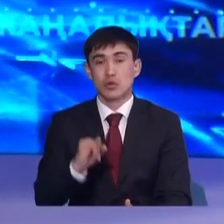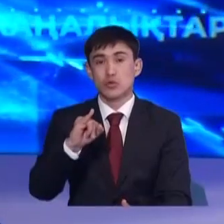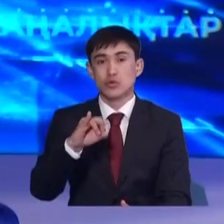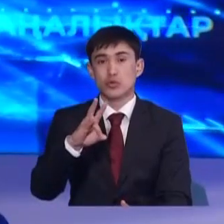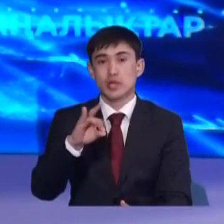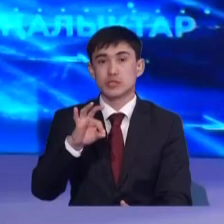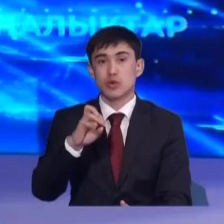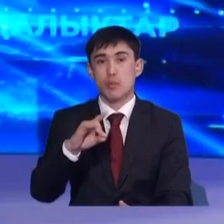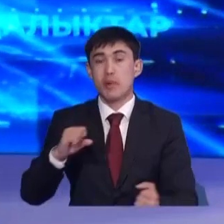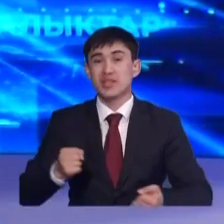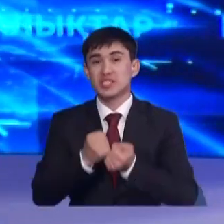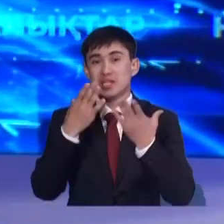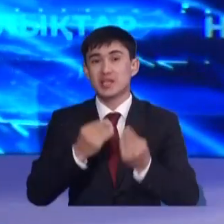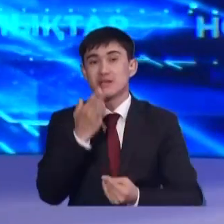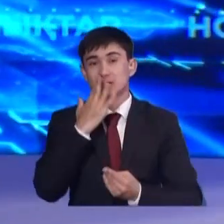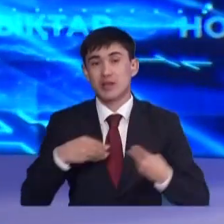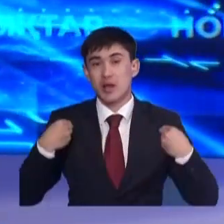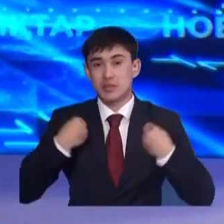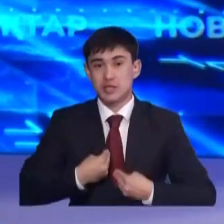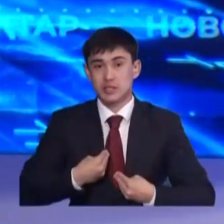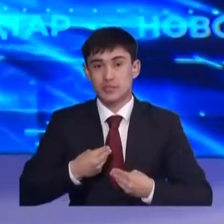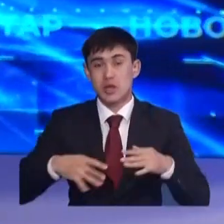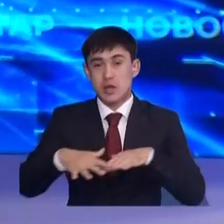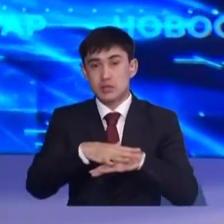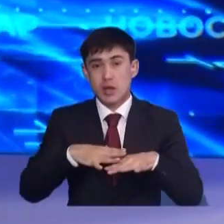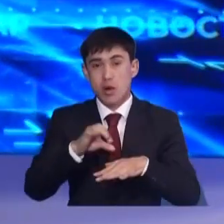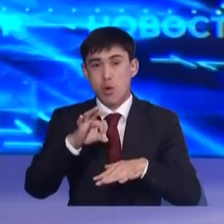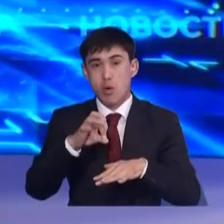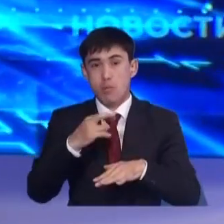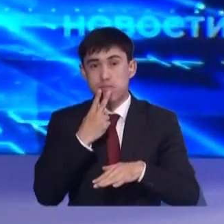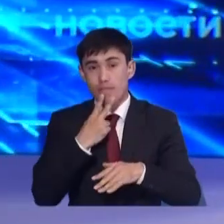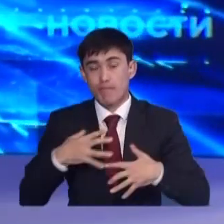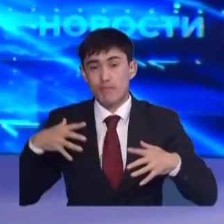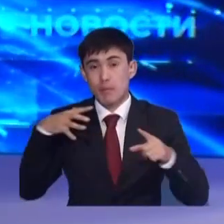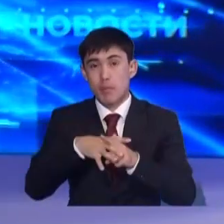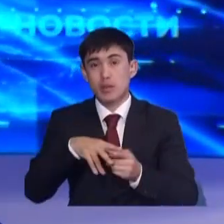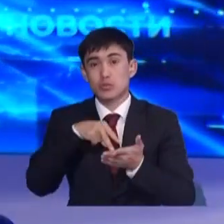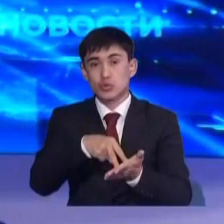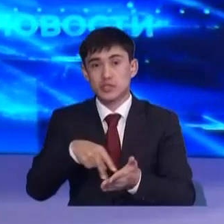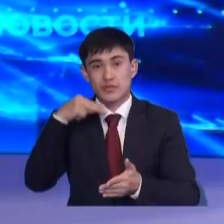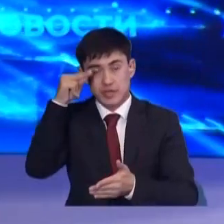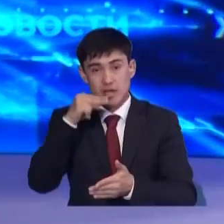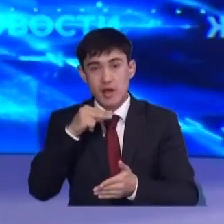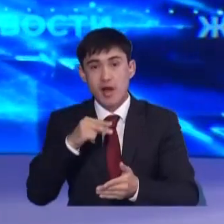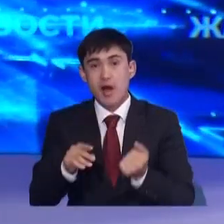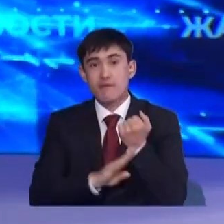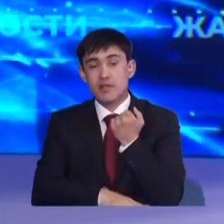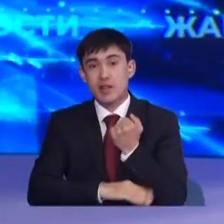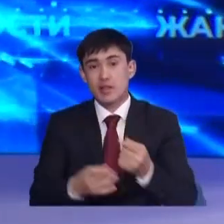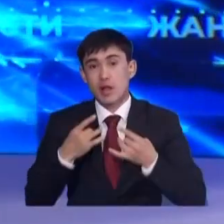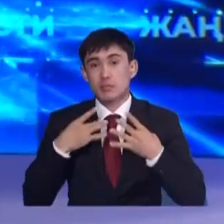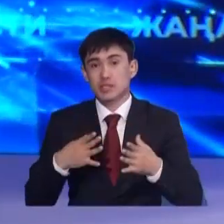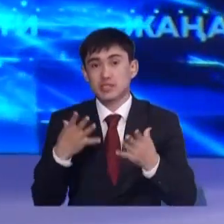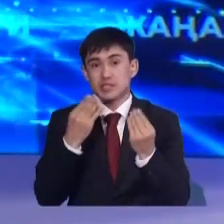В ЮНЕСКО поддержали День национальной одежды. Стая обезьян напала на туристов в Китае, а вот в Финляндии отпраздновали День